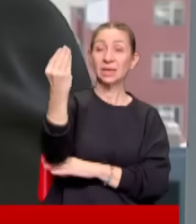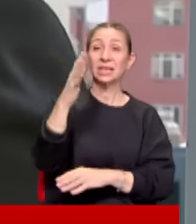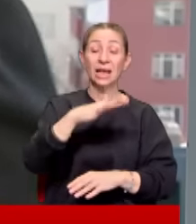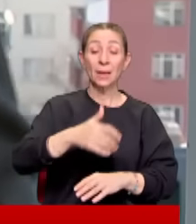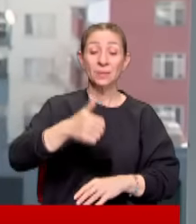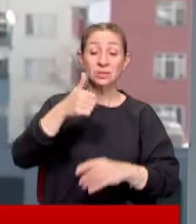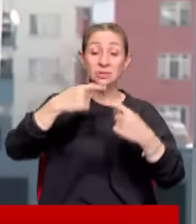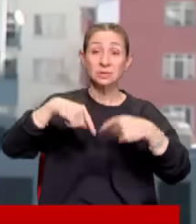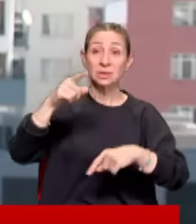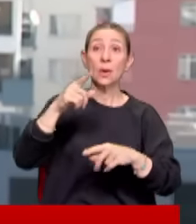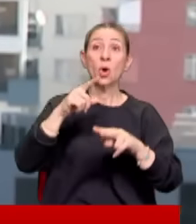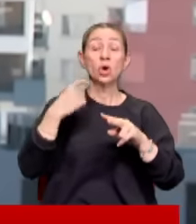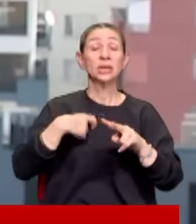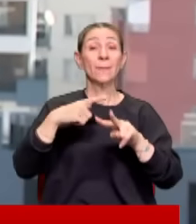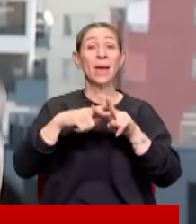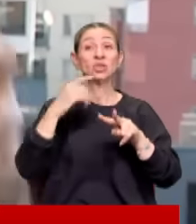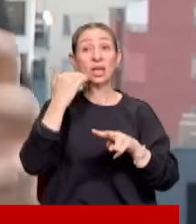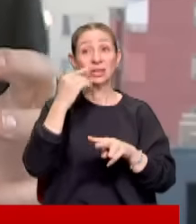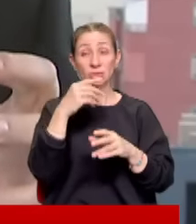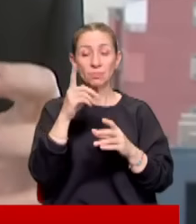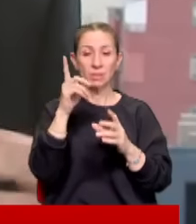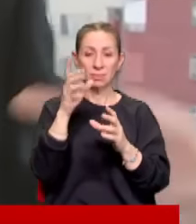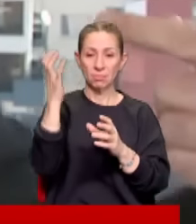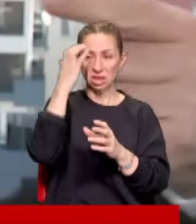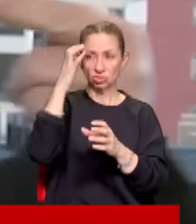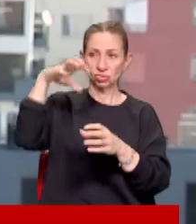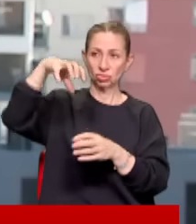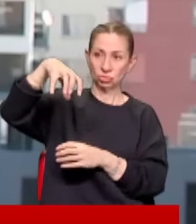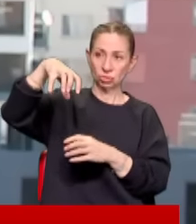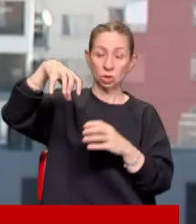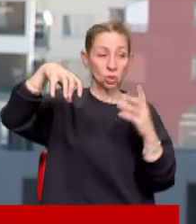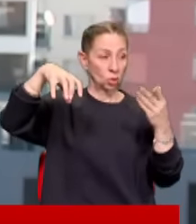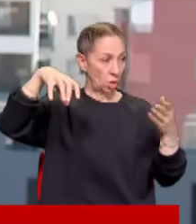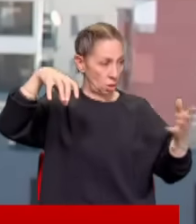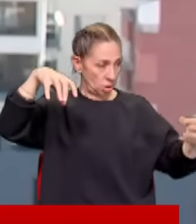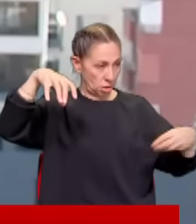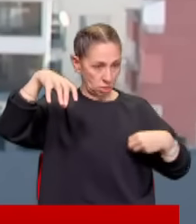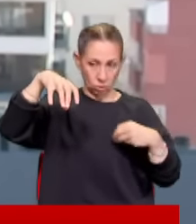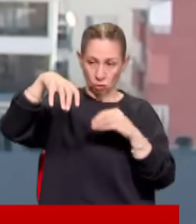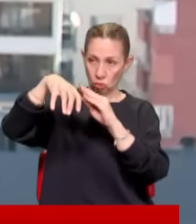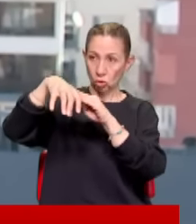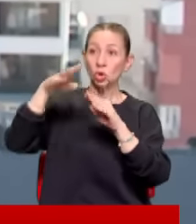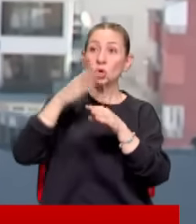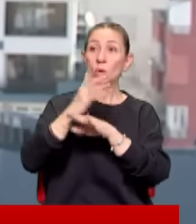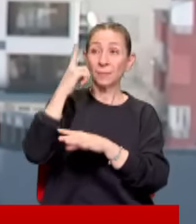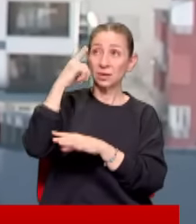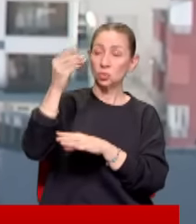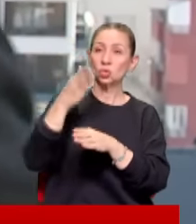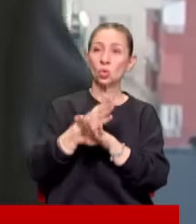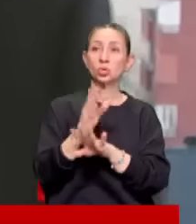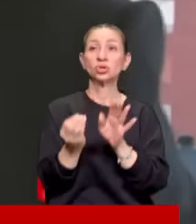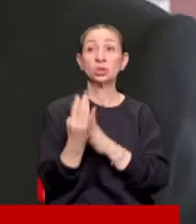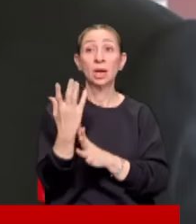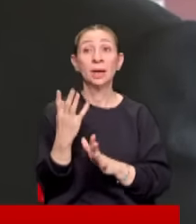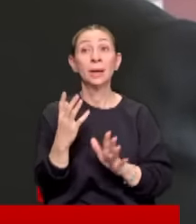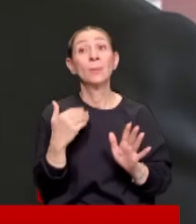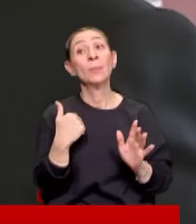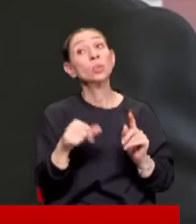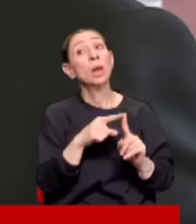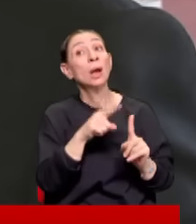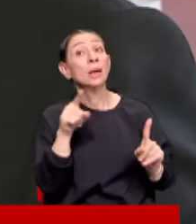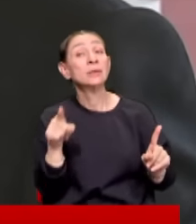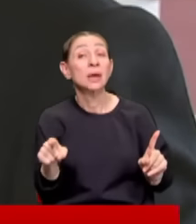başkanlık makamı özellikle Meral Akşener için söylüyorum. Bir aygıttır. Doğru bilgiyi verirseniz doğru analiz çıkar. Bir bunu şüphede bırakıyorsunuz burada. Ben bugüne